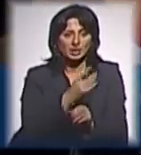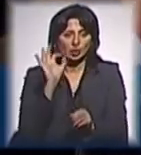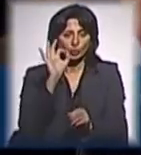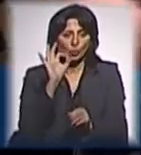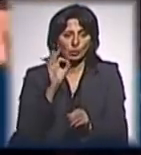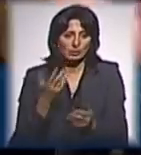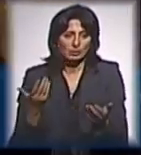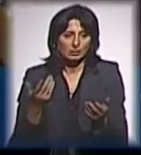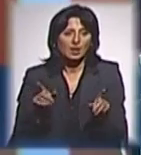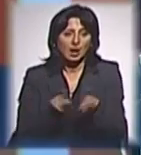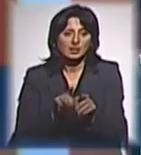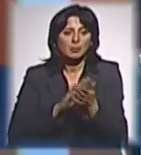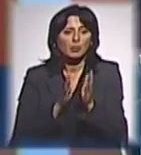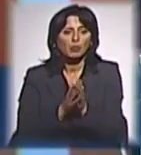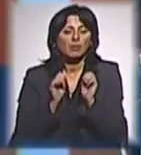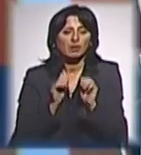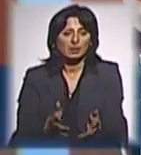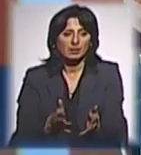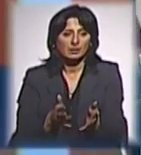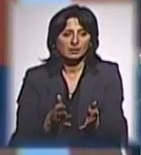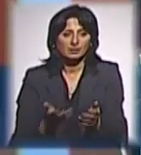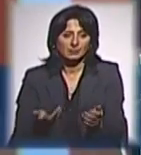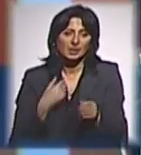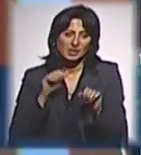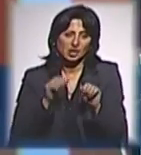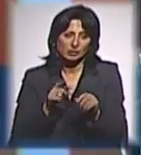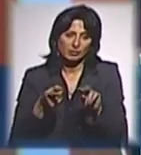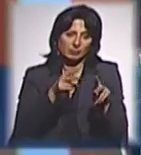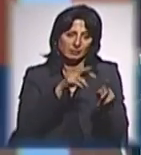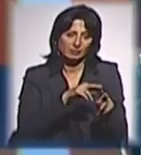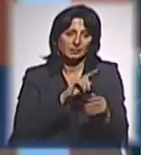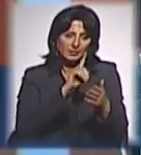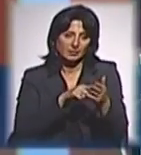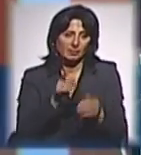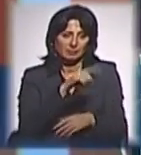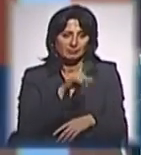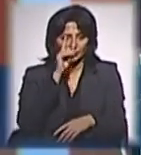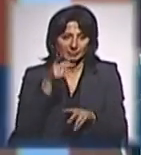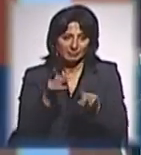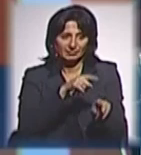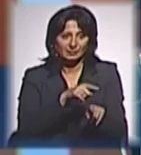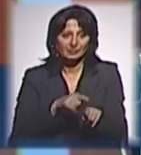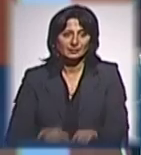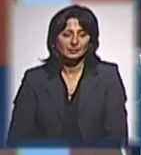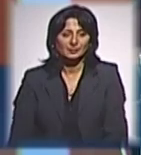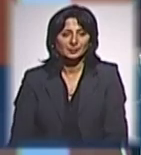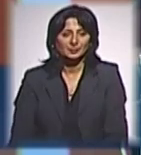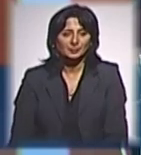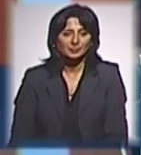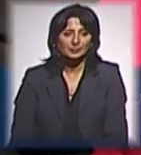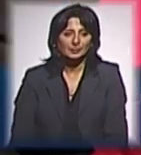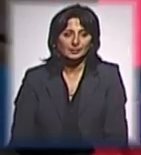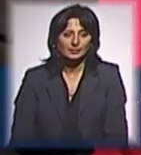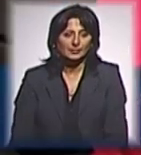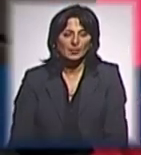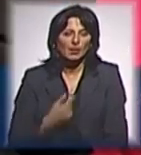0. კარგი. და ახლა ასეთ პირობებში რა უნდა გაგიკვირდეს ელემენტარულად? მომეცი საშუალება რომ ალეკოსაც დაუსვა კითხვა და არის ისე გუნოსა ჩვენ წუწუნებთ